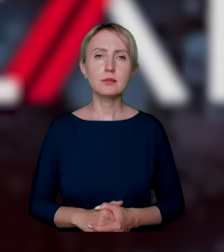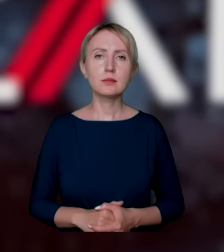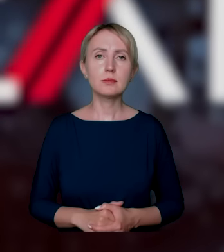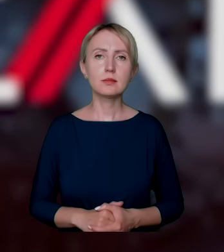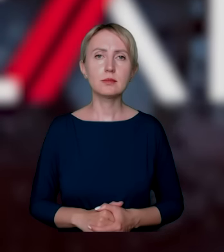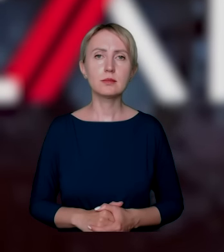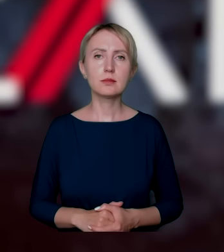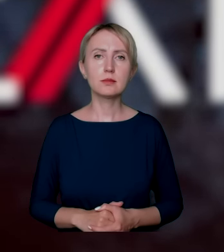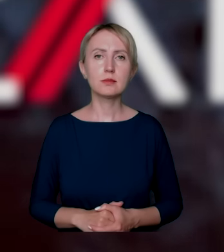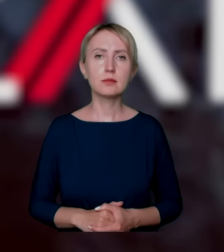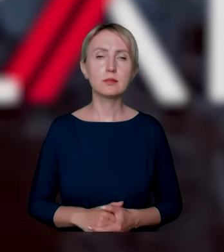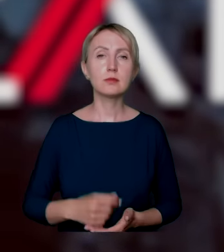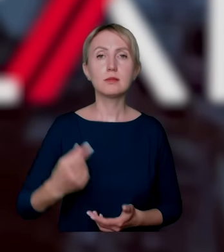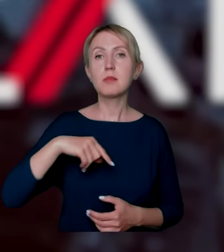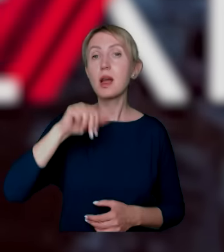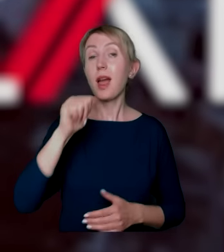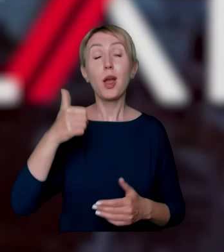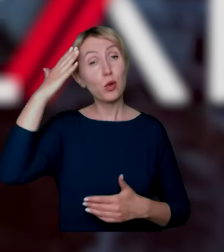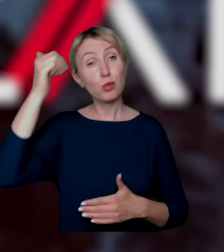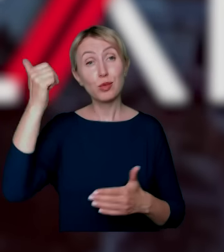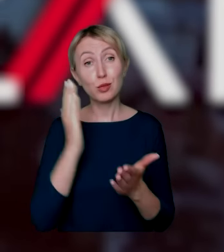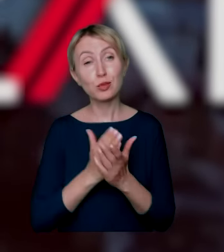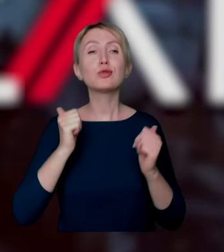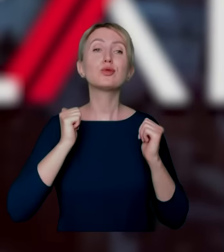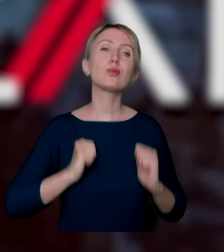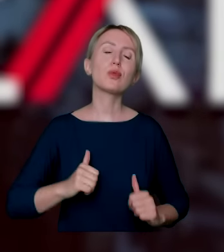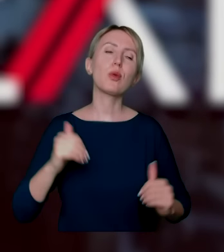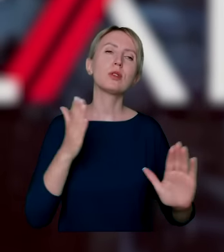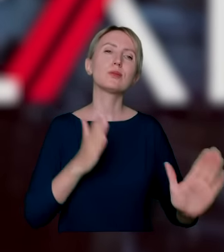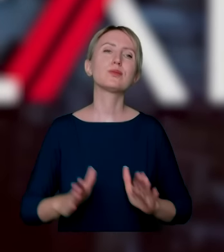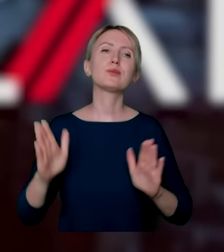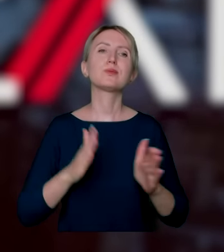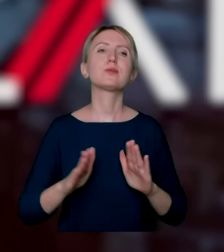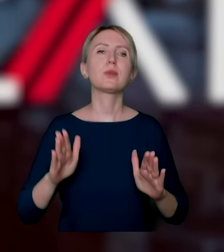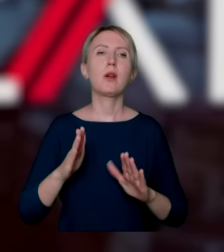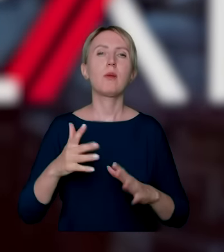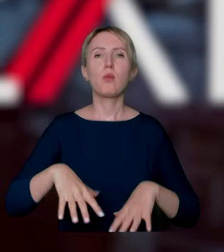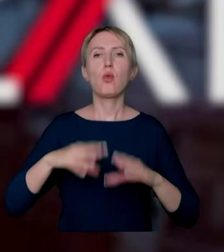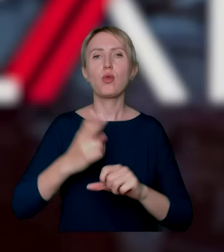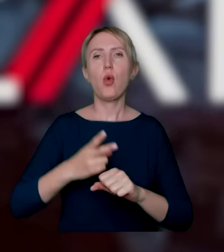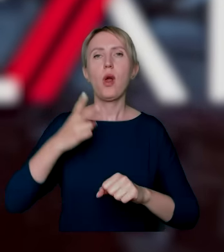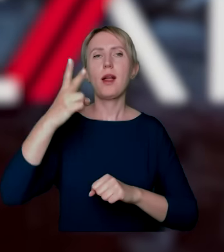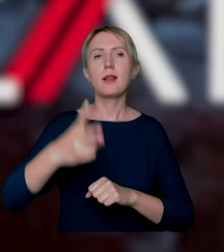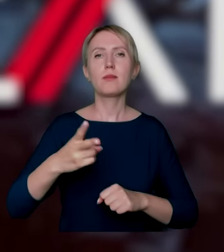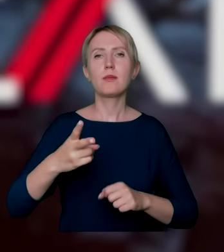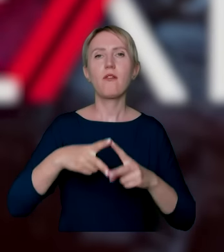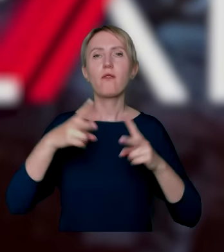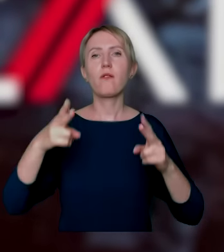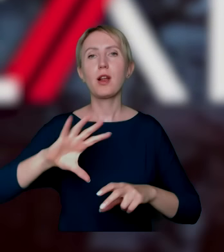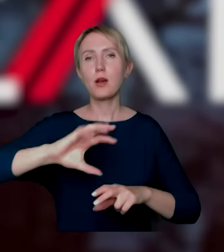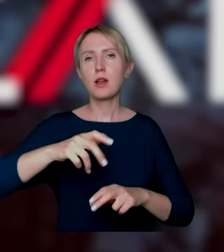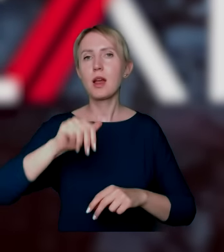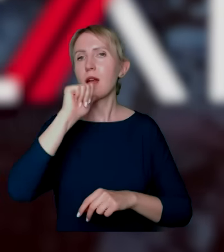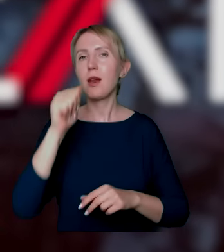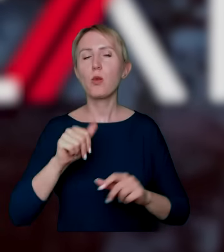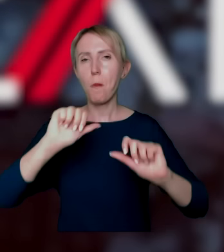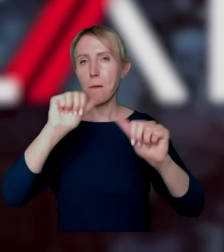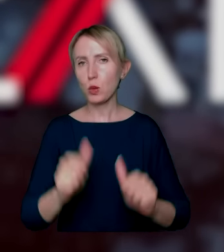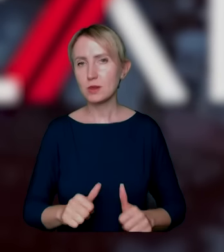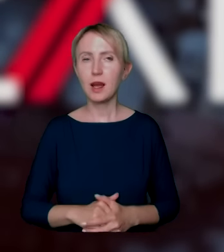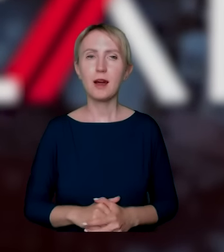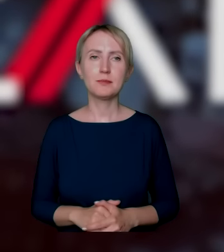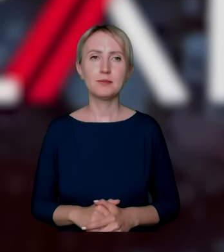My euro mamy już z głowy i w spokoju możemy szykować się na rundy przedwstępne, do eliminacji, do faz grupowych, do europejskich pucharów. Ale oczywiście